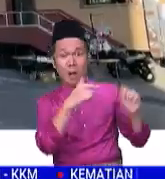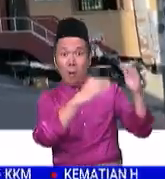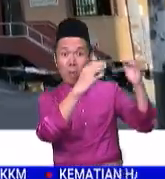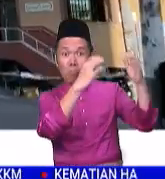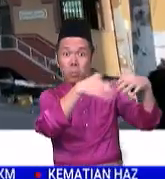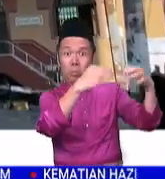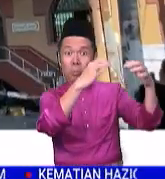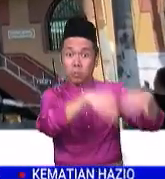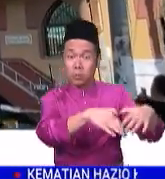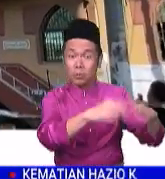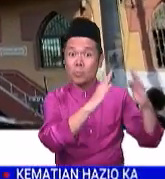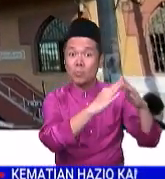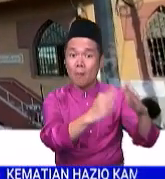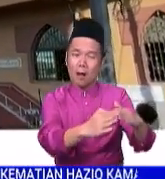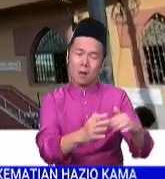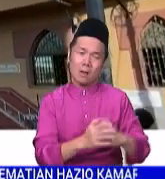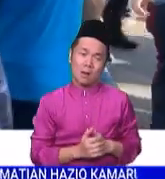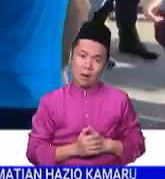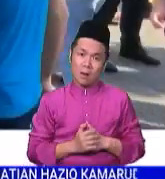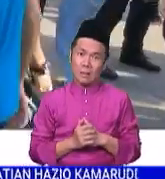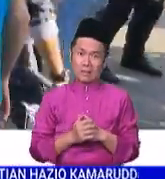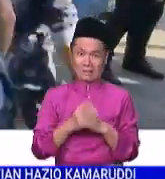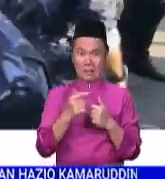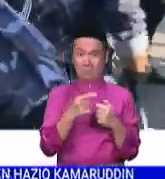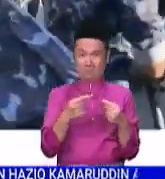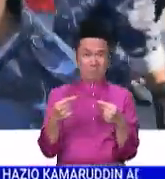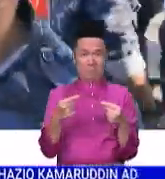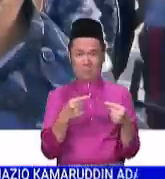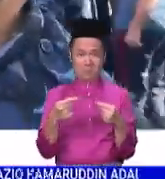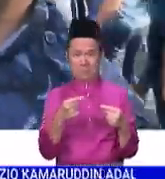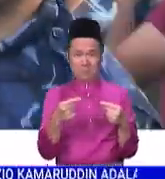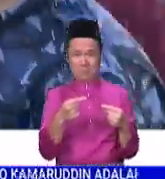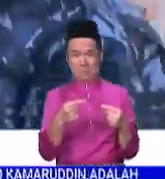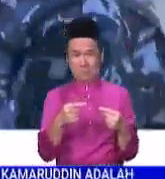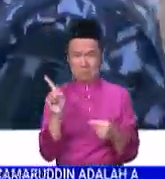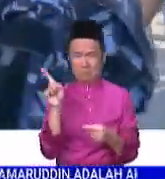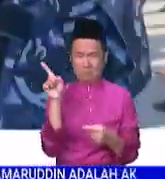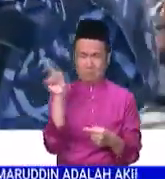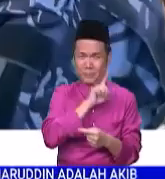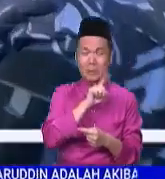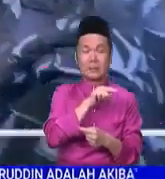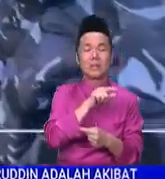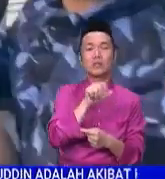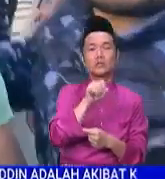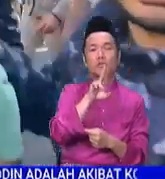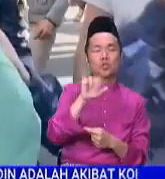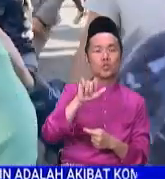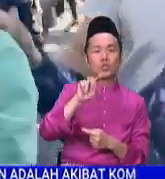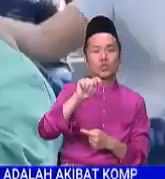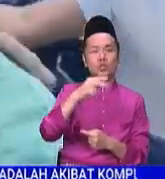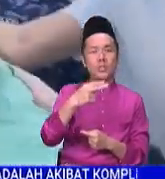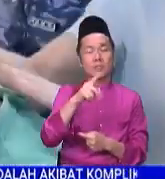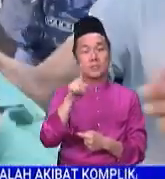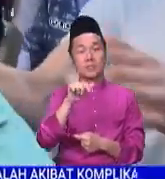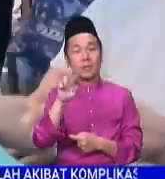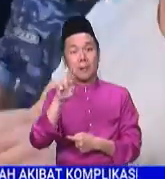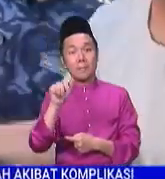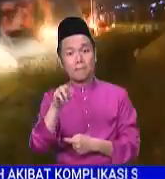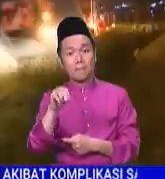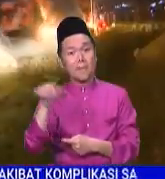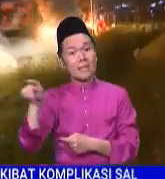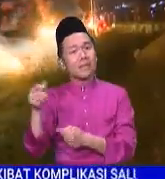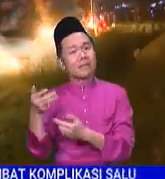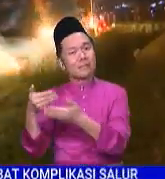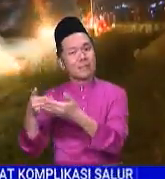pada bangunan kediaman. Sementara itu, ketegangan semakin meningkat di daerah Sheikh Jarrah di Baitul Maqdis Timur